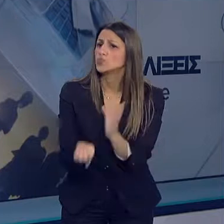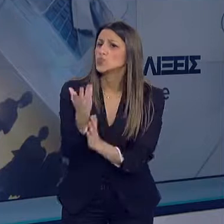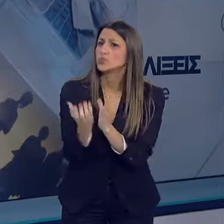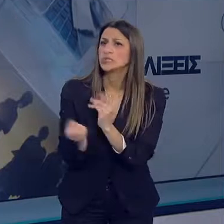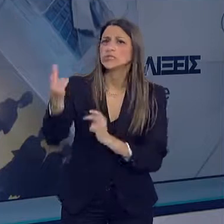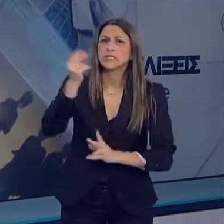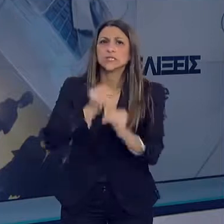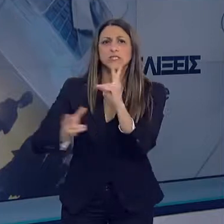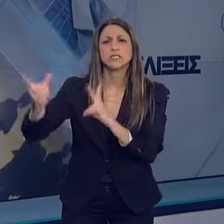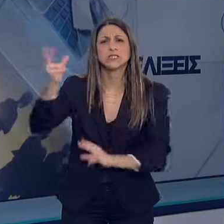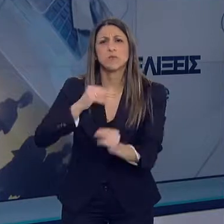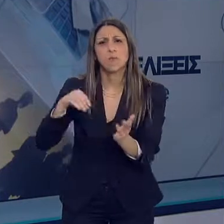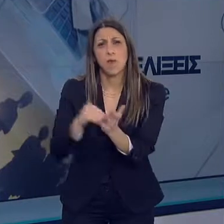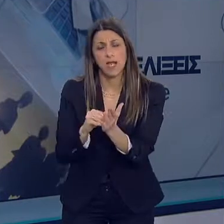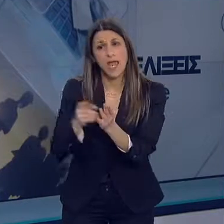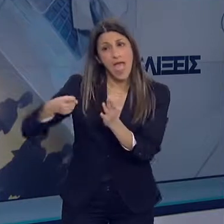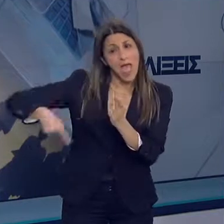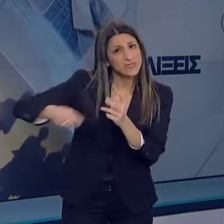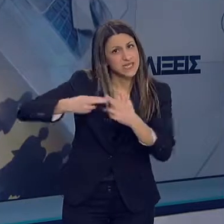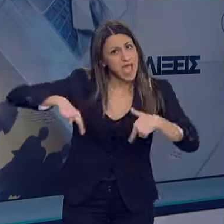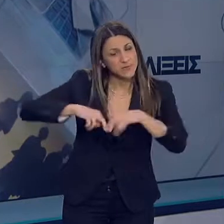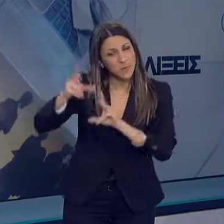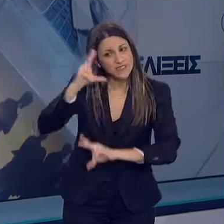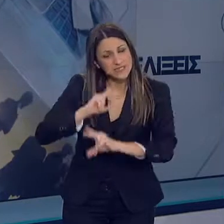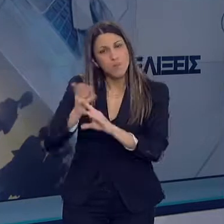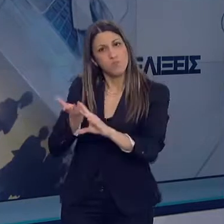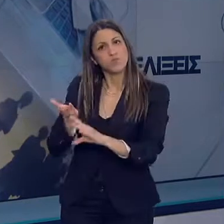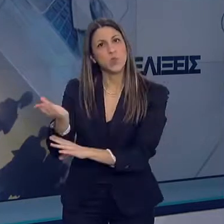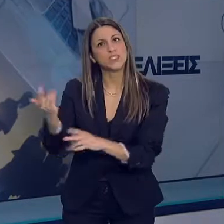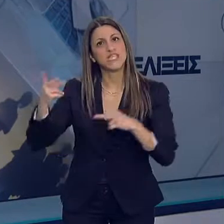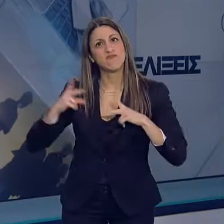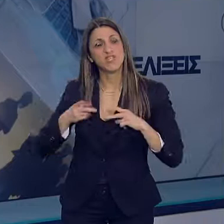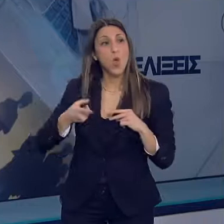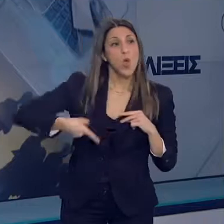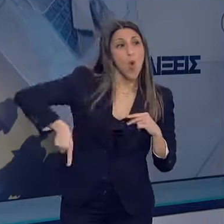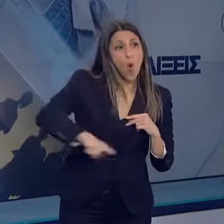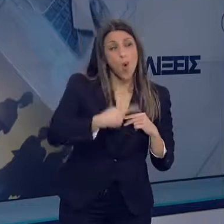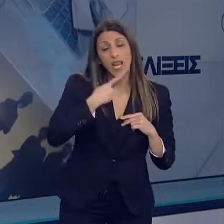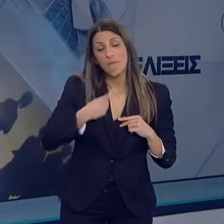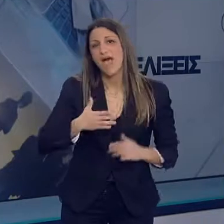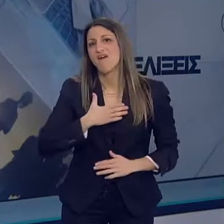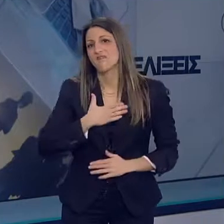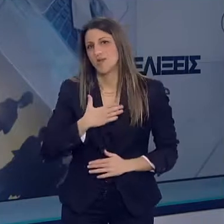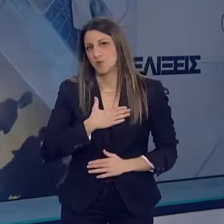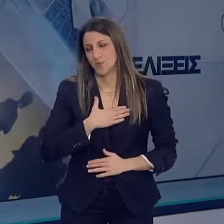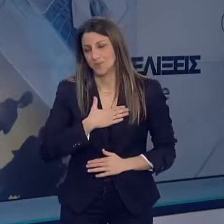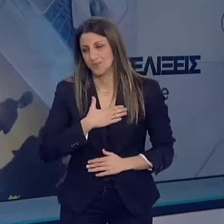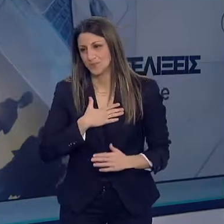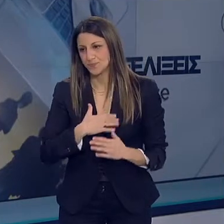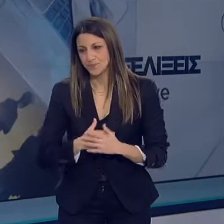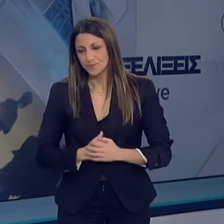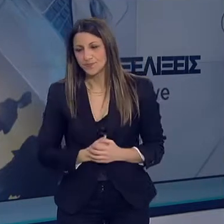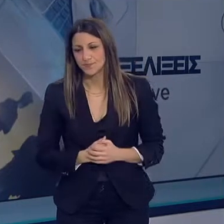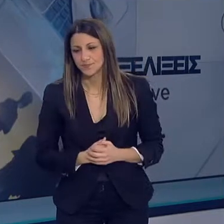και εισηγηθήκαμε στην πολιτεία έγκυρες παρεμβάσεις. Τους είμαι εγώ και όλο το Υπουργείο ευγνώμονες. Αυτές οι ημέρες έχουν